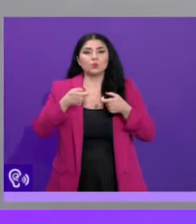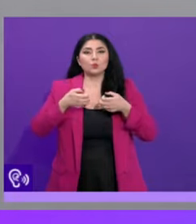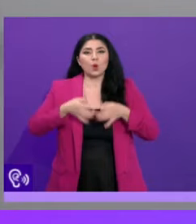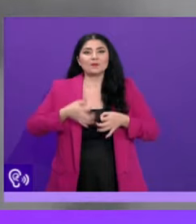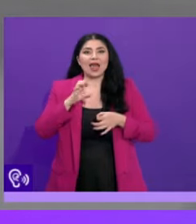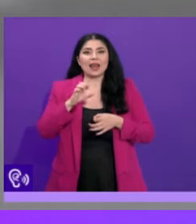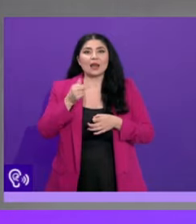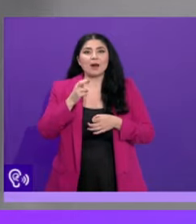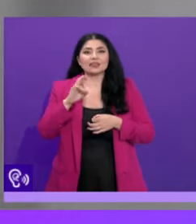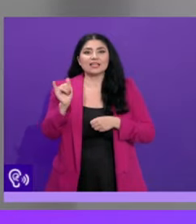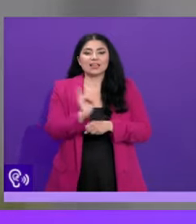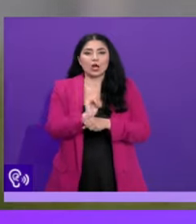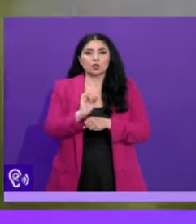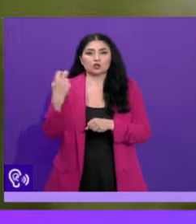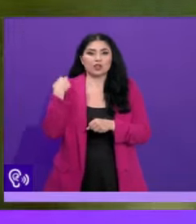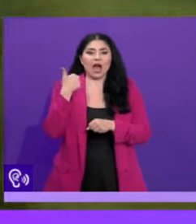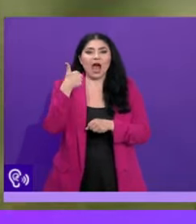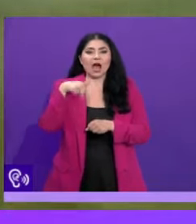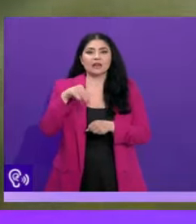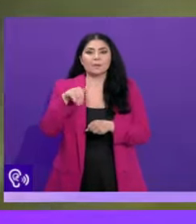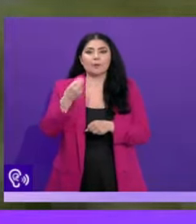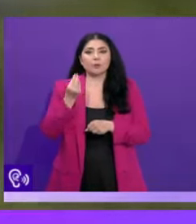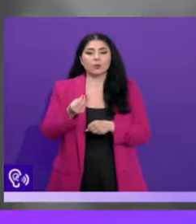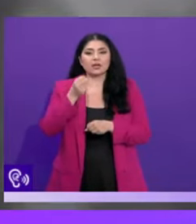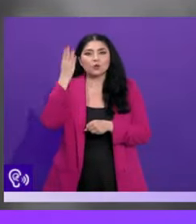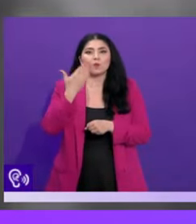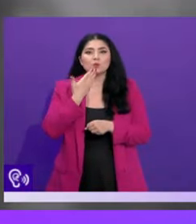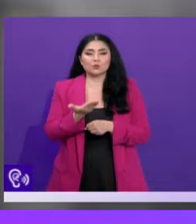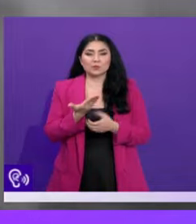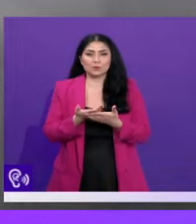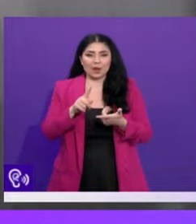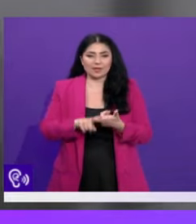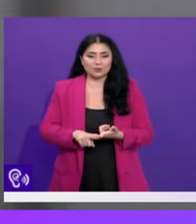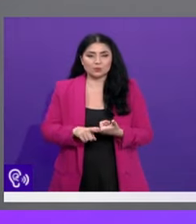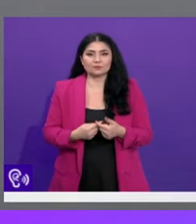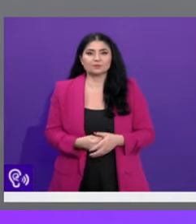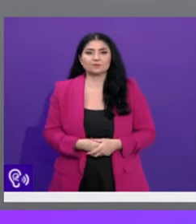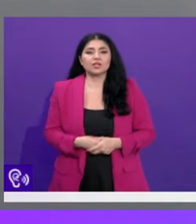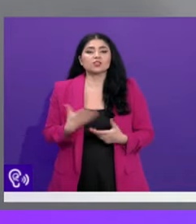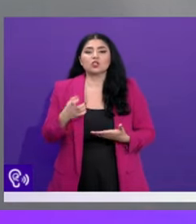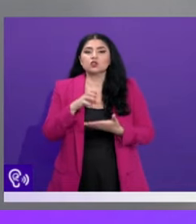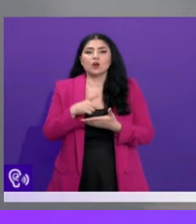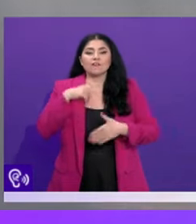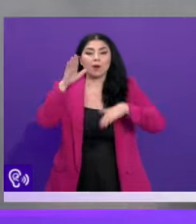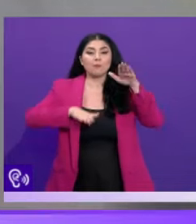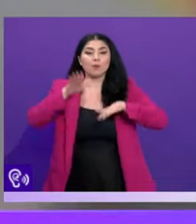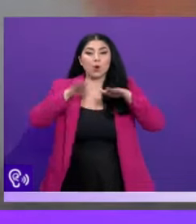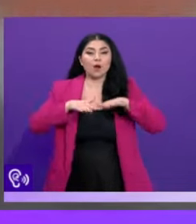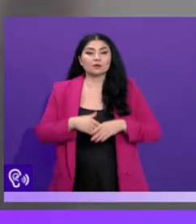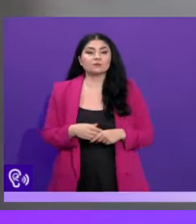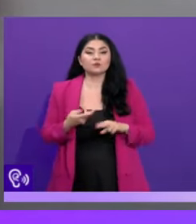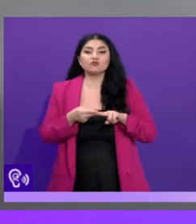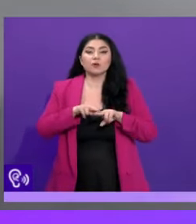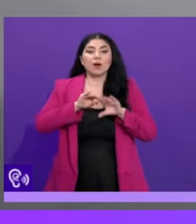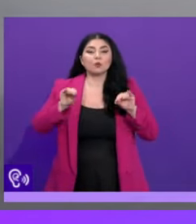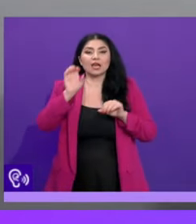director general ANM. Bună ziua, vă mulțumesc foarte mult! Bun găsit! Ce zone sunt vizate de ploi? Cea mai mare